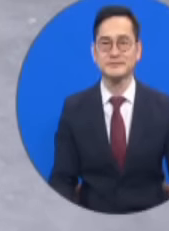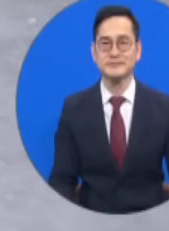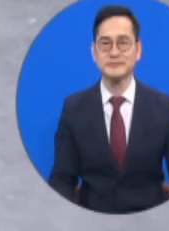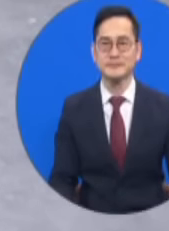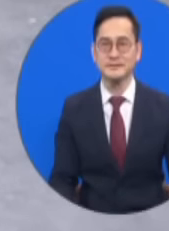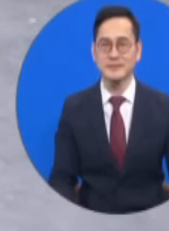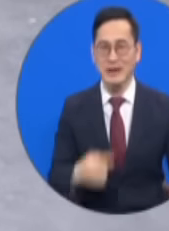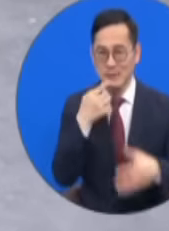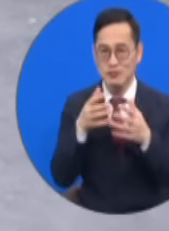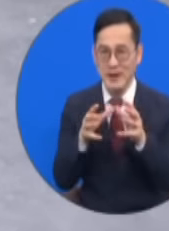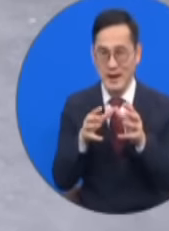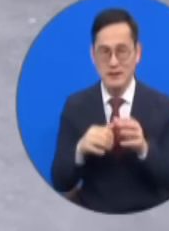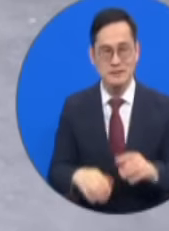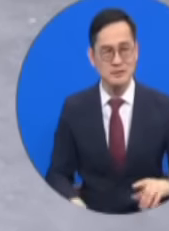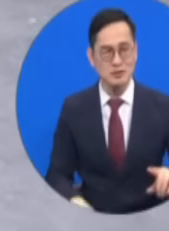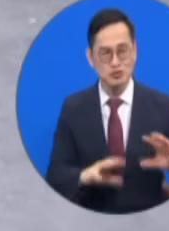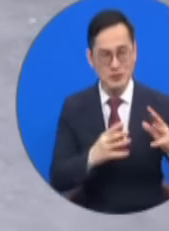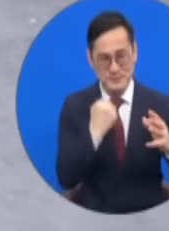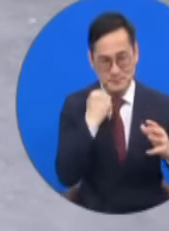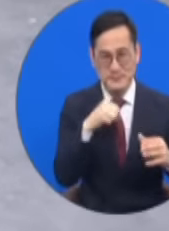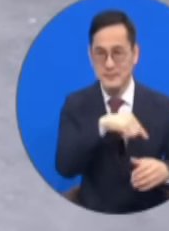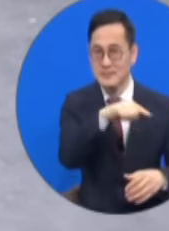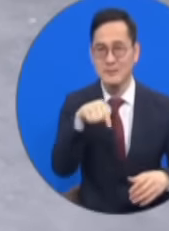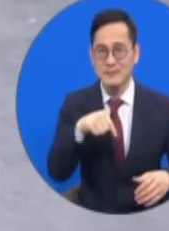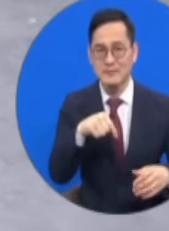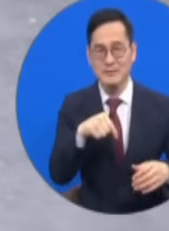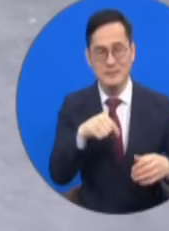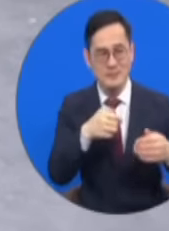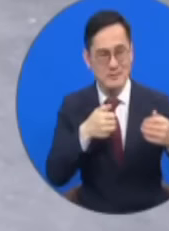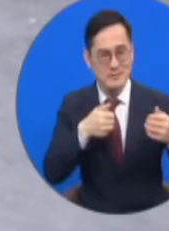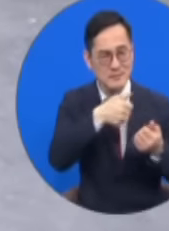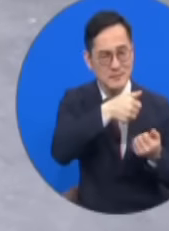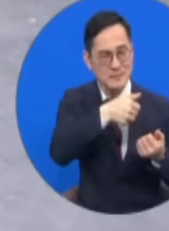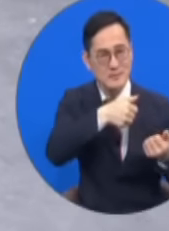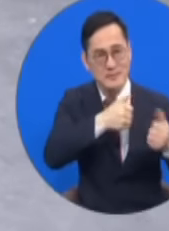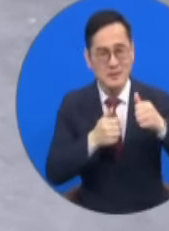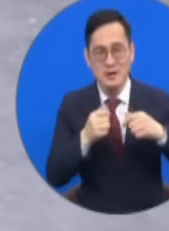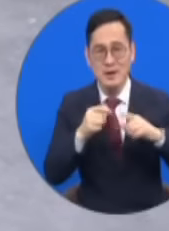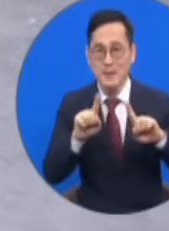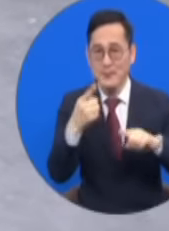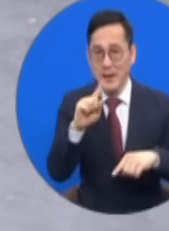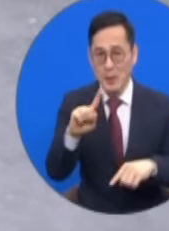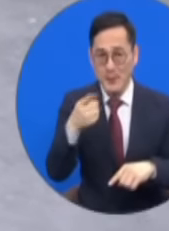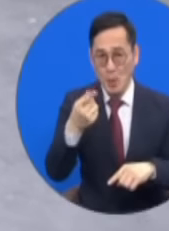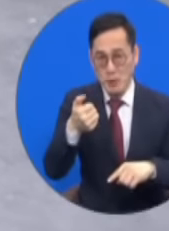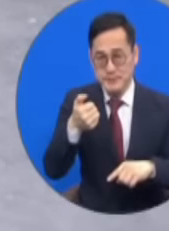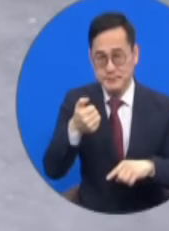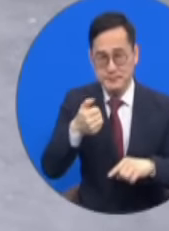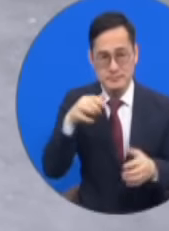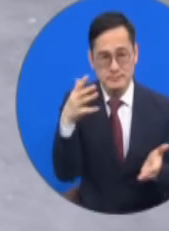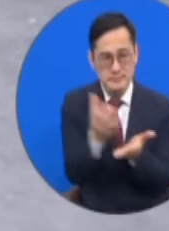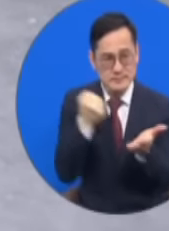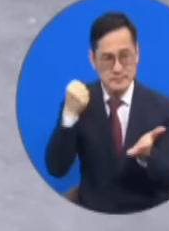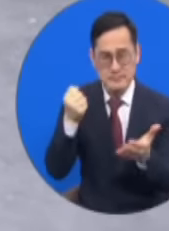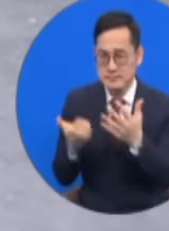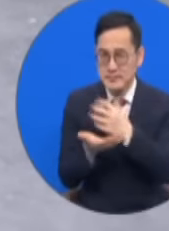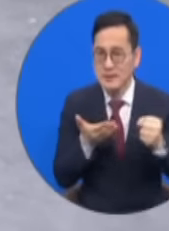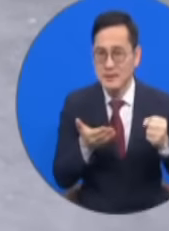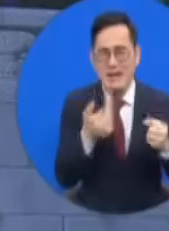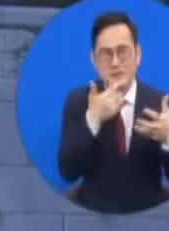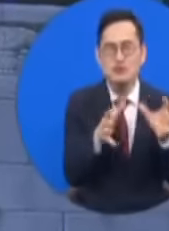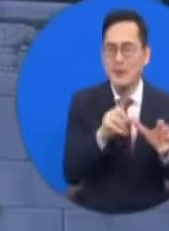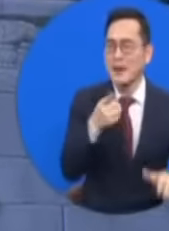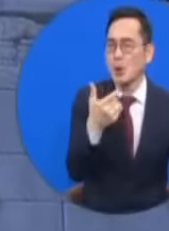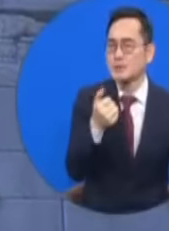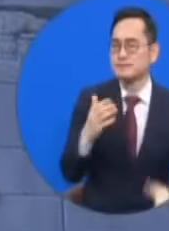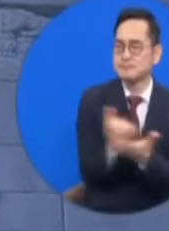민주당 국힘도 60곳, 과반가를 승부쳐. 민주당에서는 단독 과반 얘기가 나왔고요. 국민의힘에서는